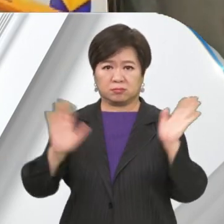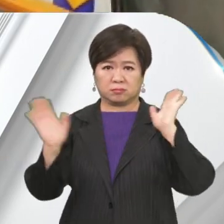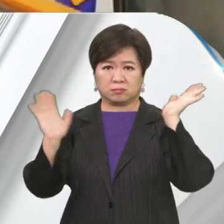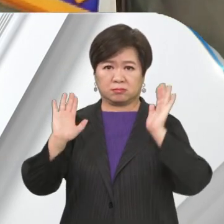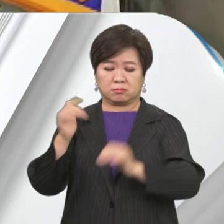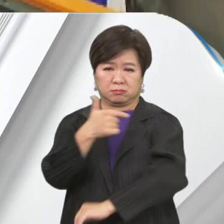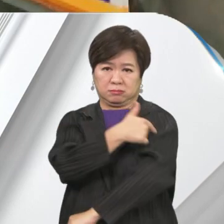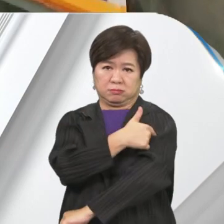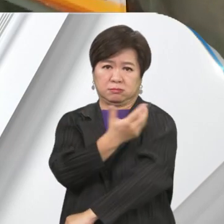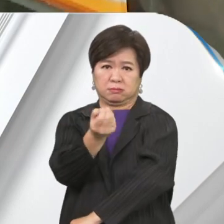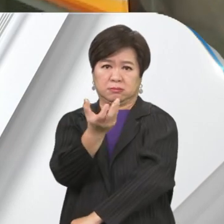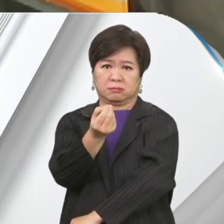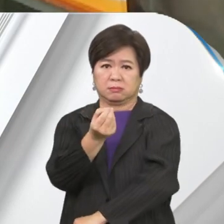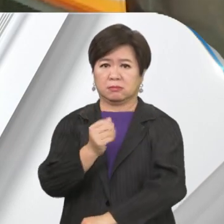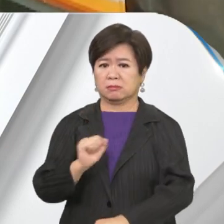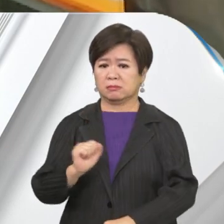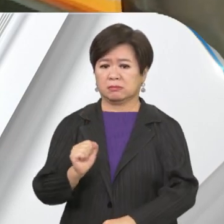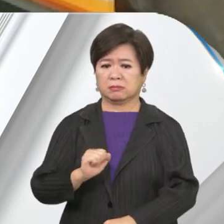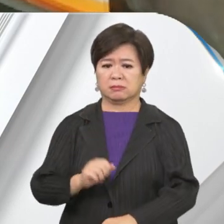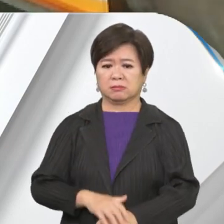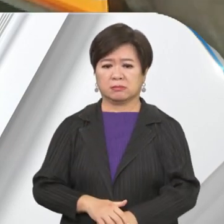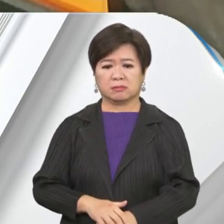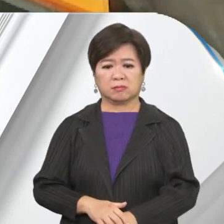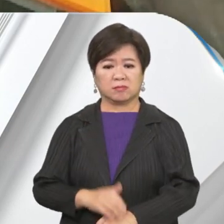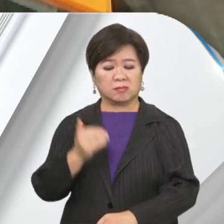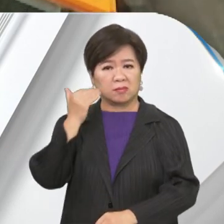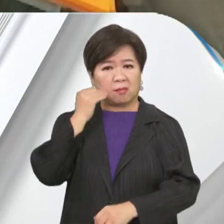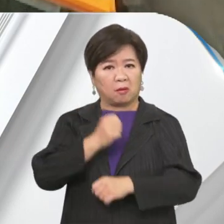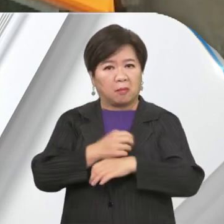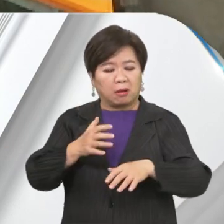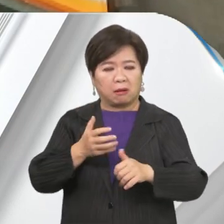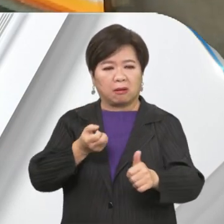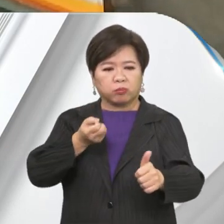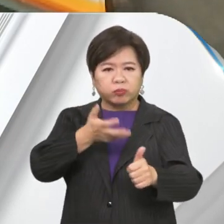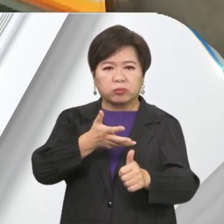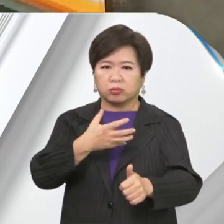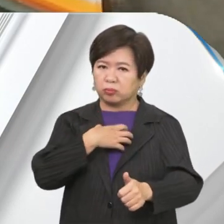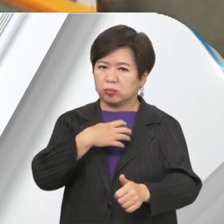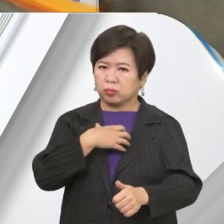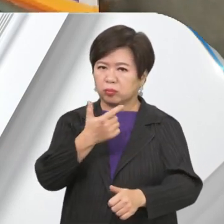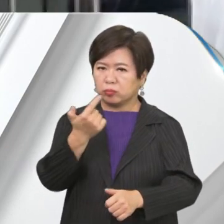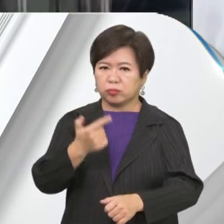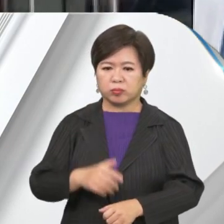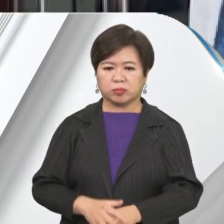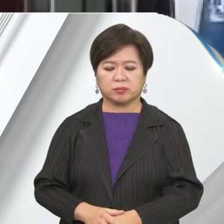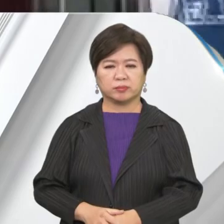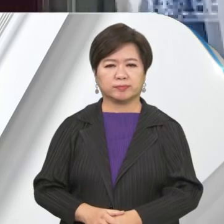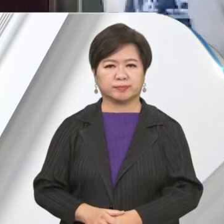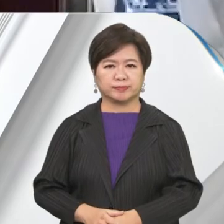打疫苗。哎，如果你稍微注意，就是很危险的事。嗯。